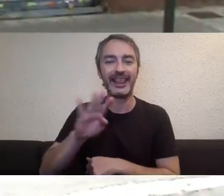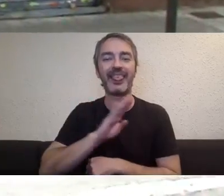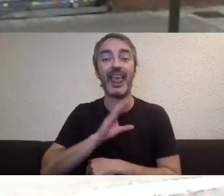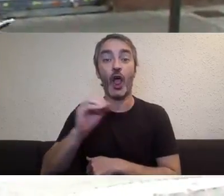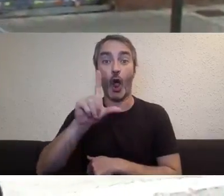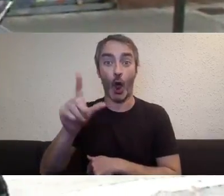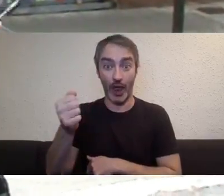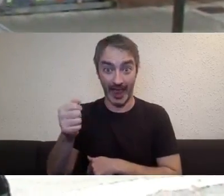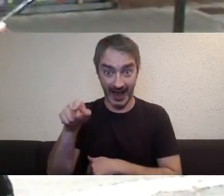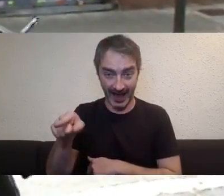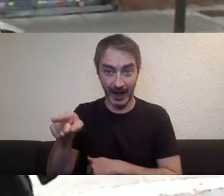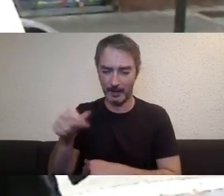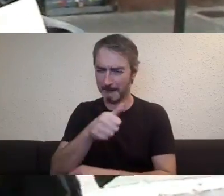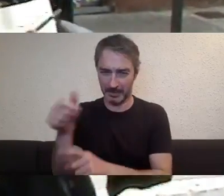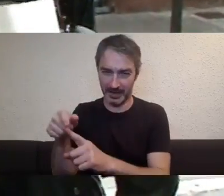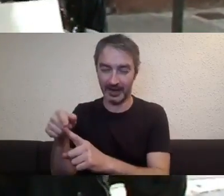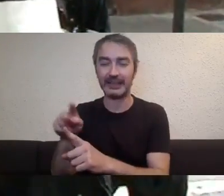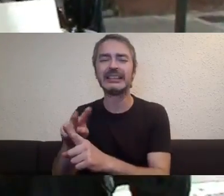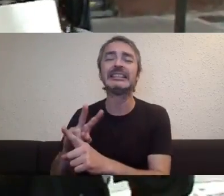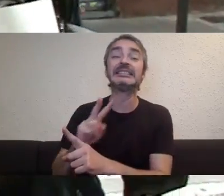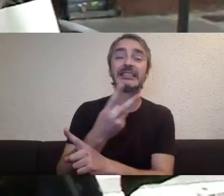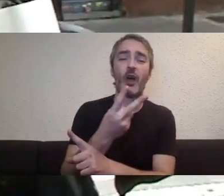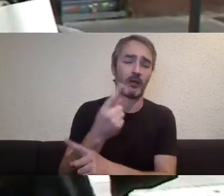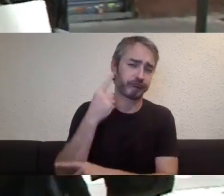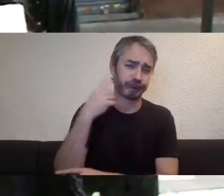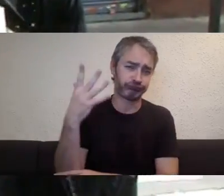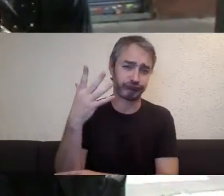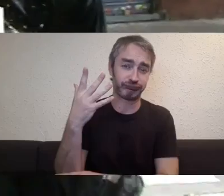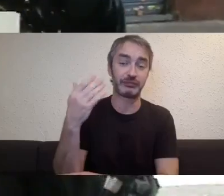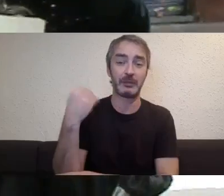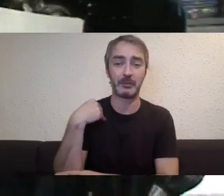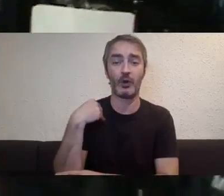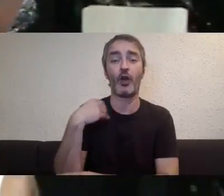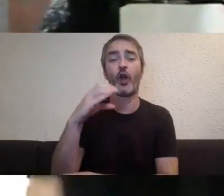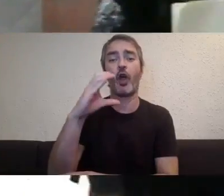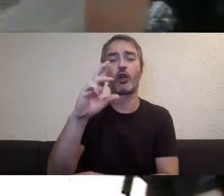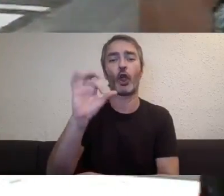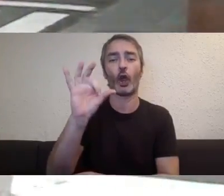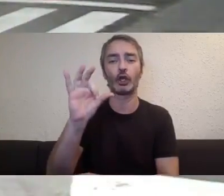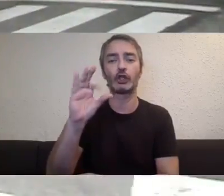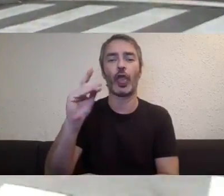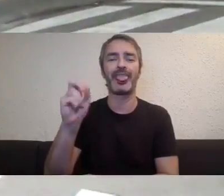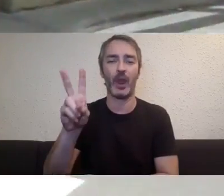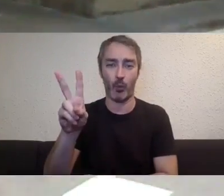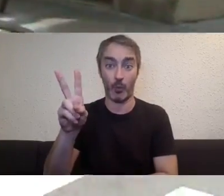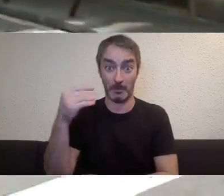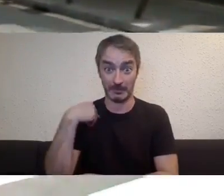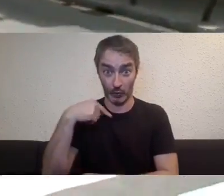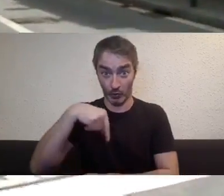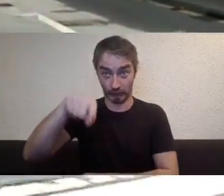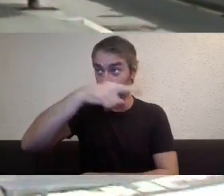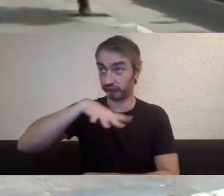la següent així reconeguda i de més és Cros 10, que estava situada aquí. I a Cornellà hi havia... I la gent